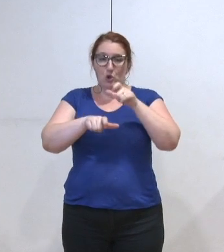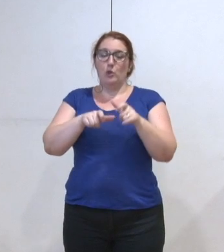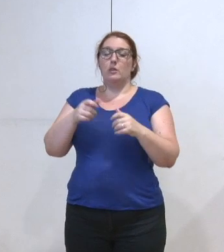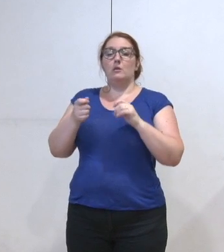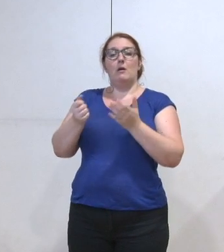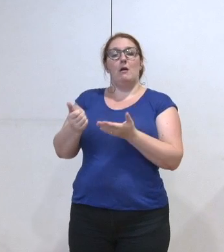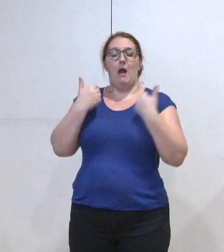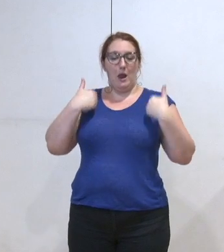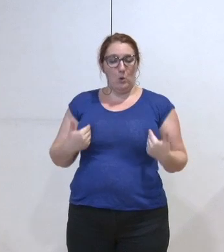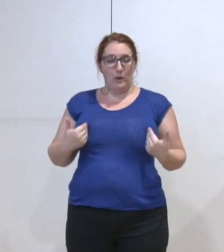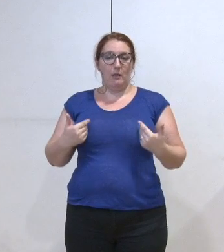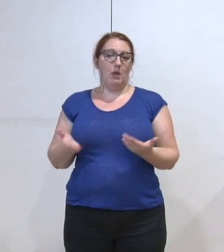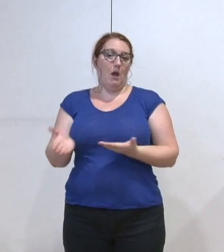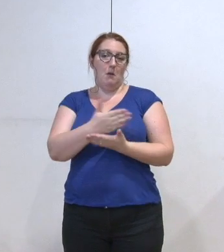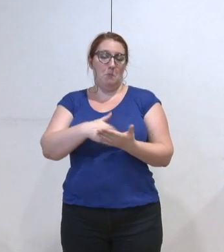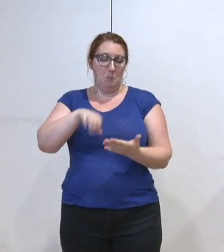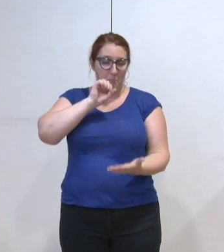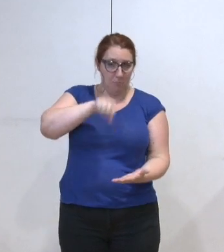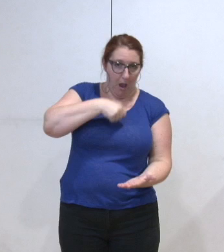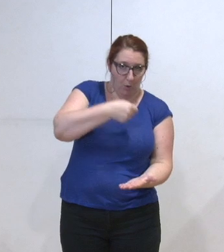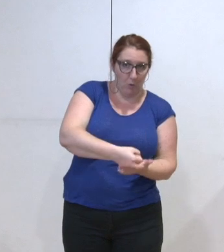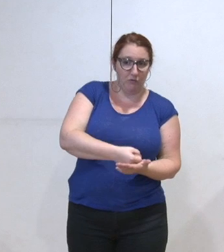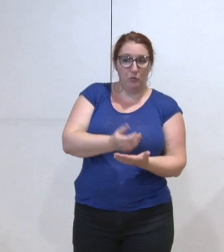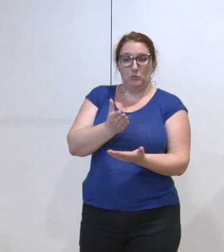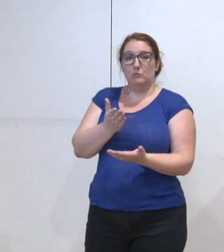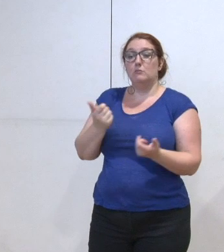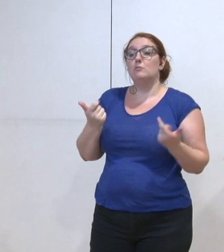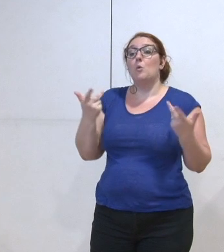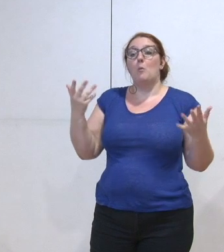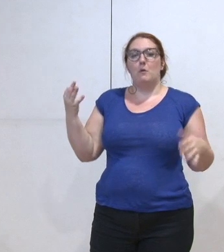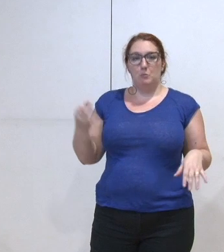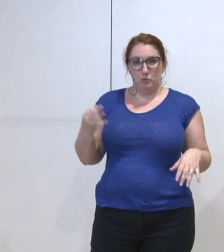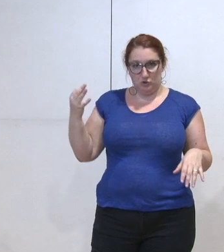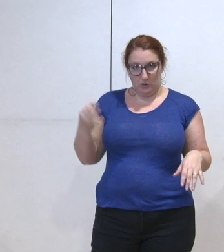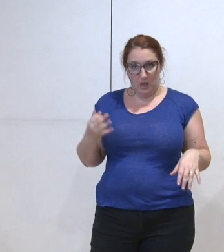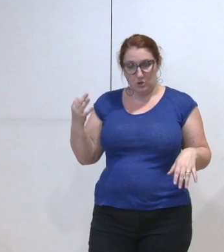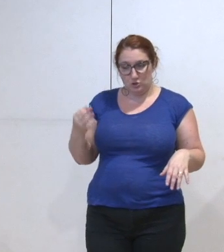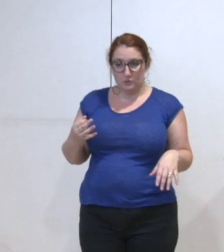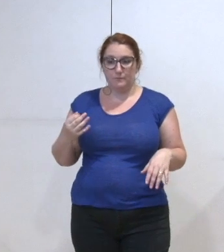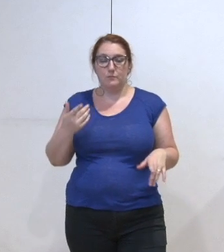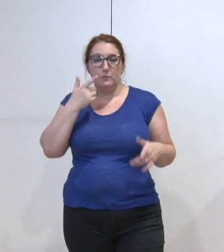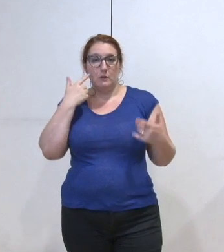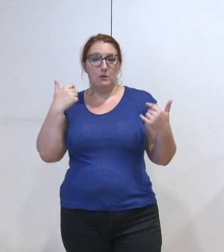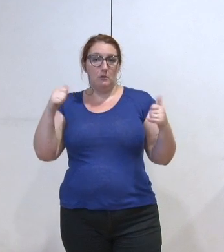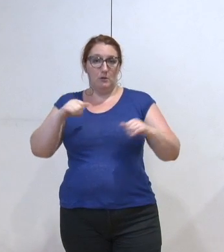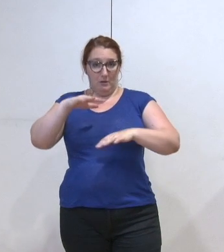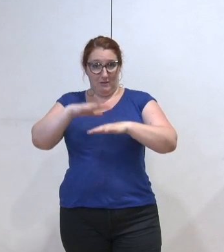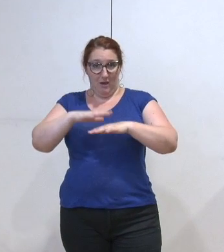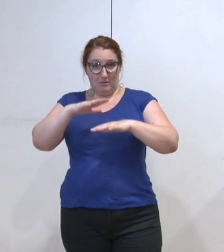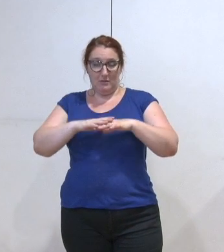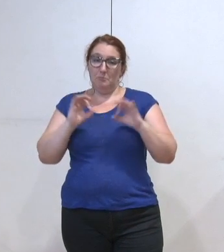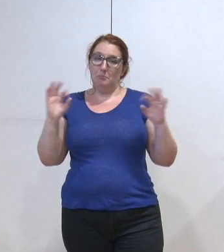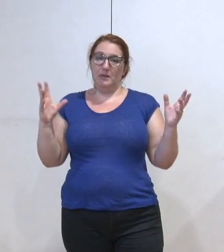revenu donc dans ce cas nous observons une surreprésentation dans les quartiers d'habitat